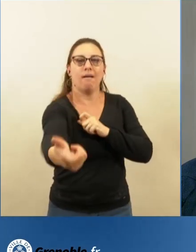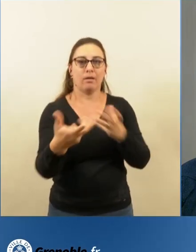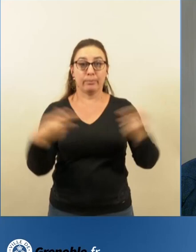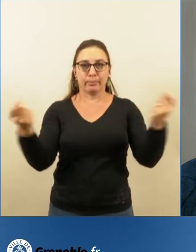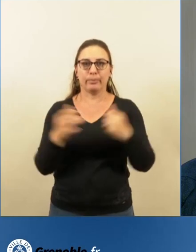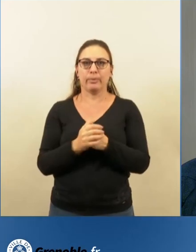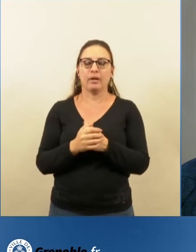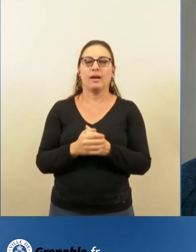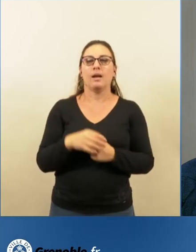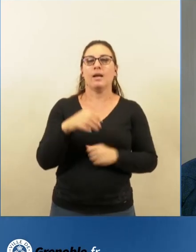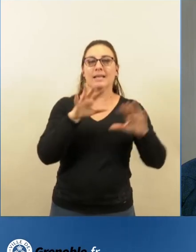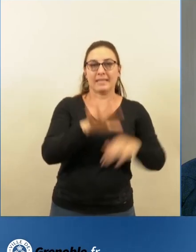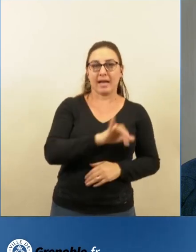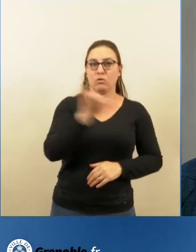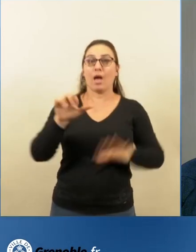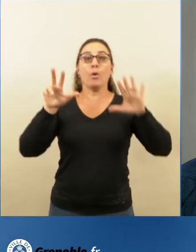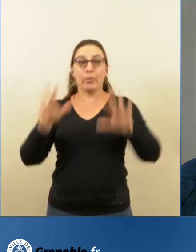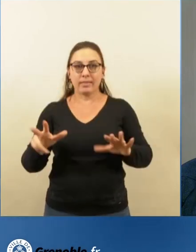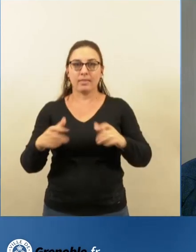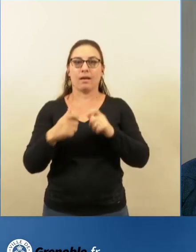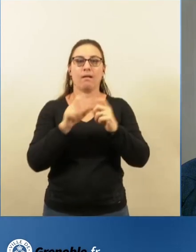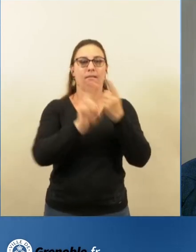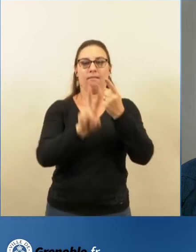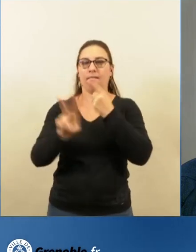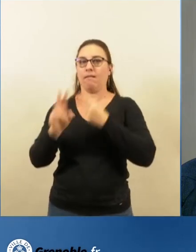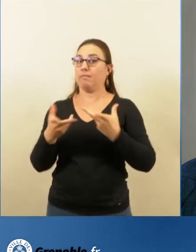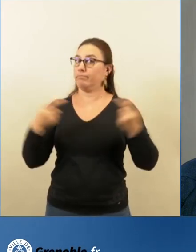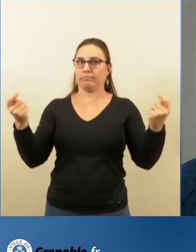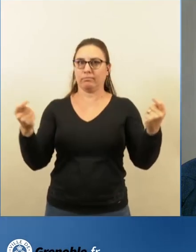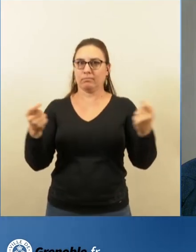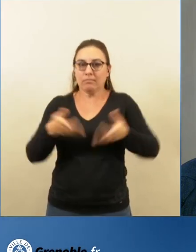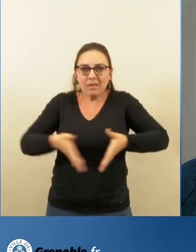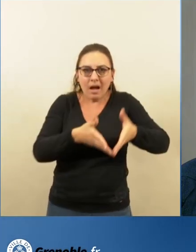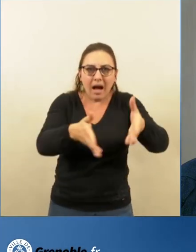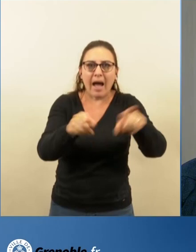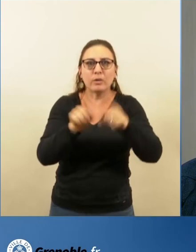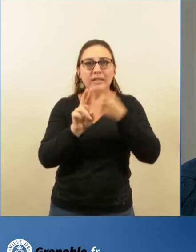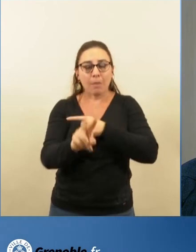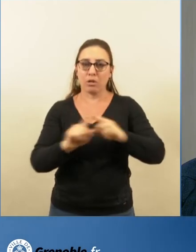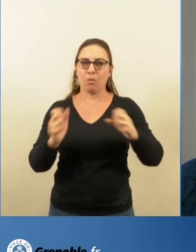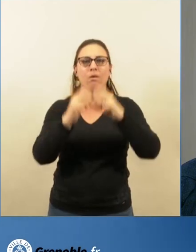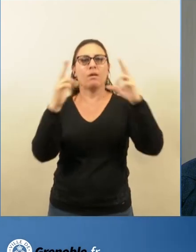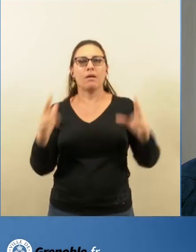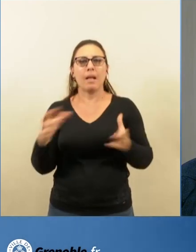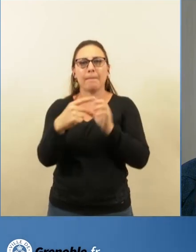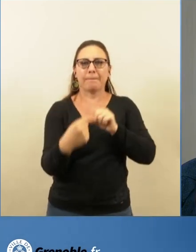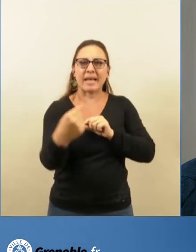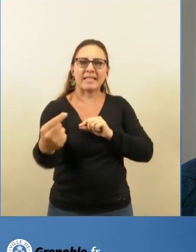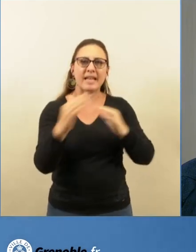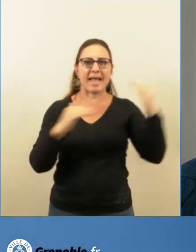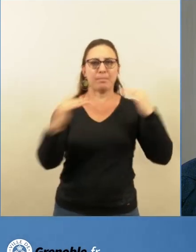à 8 lignes de tramway disparu le nouveau dépôt nécessaire pour ces mêmes tramways disparus la passerelle de la presqu'île à l'esplanade